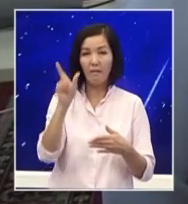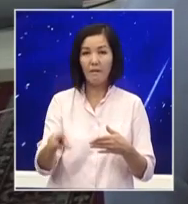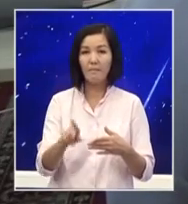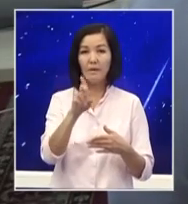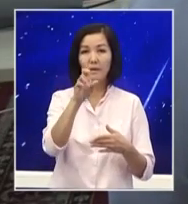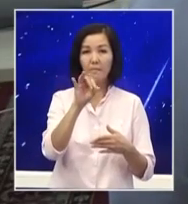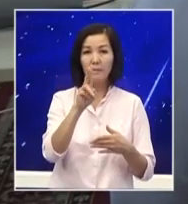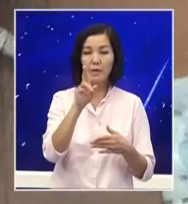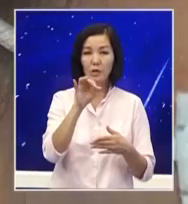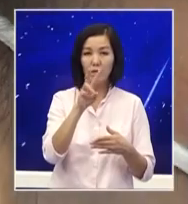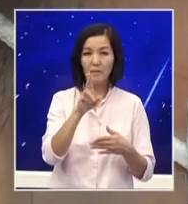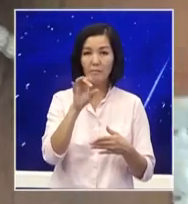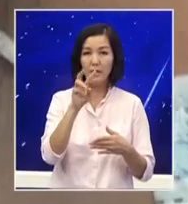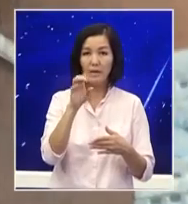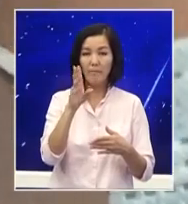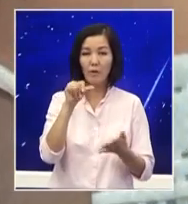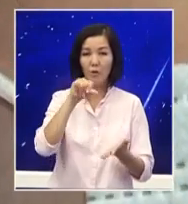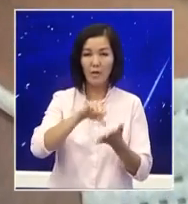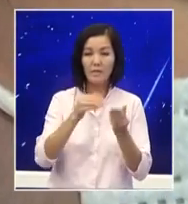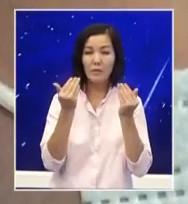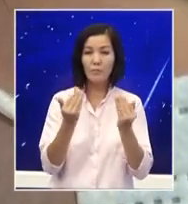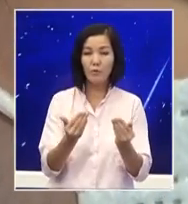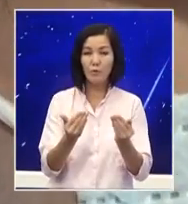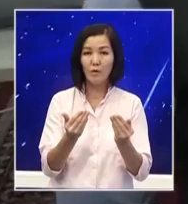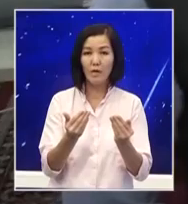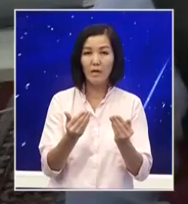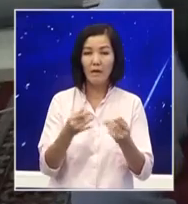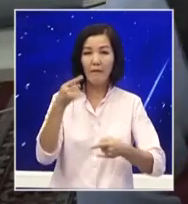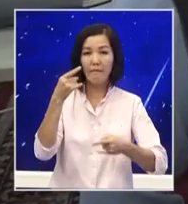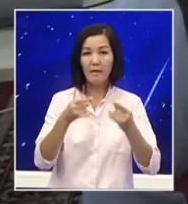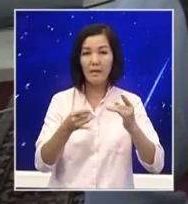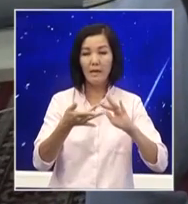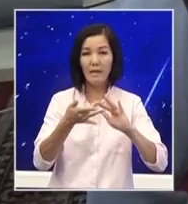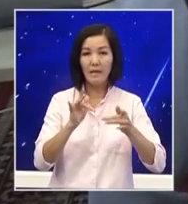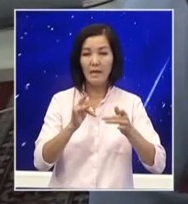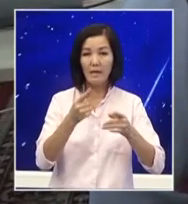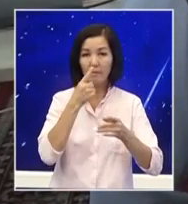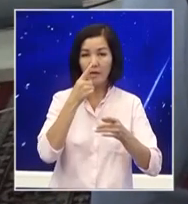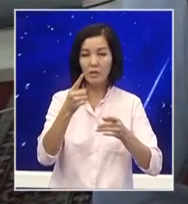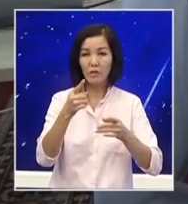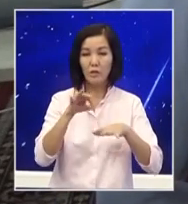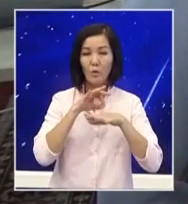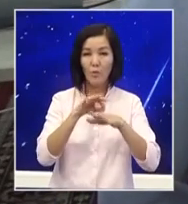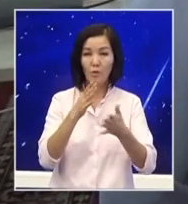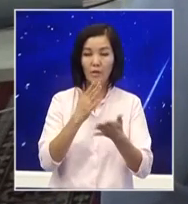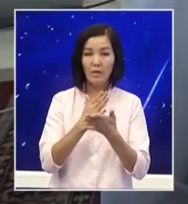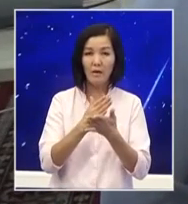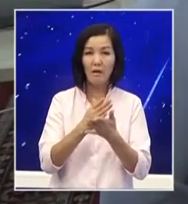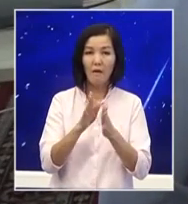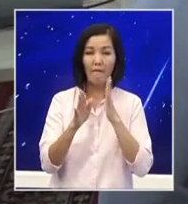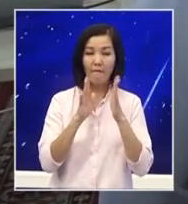Бекжан Берікбайұлы қатысты. Бүгінгі конференция тікелей эфирде жүрді. Сонымен қатар жаңағы